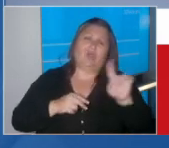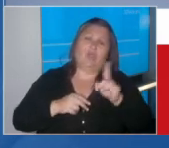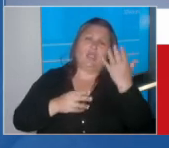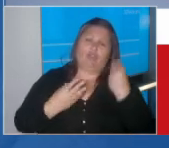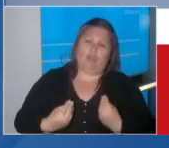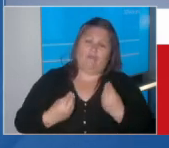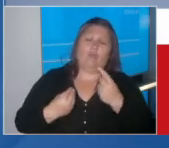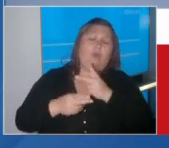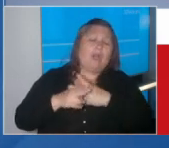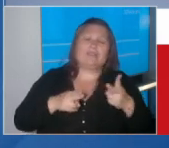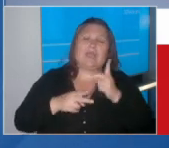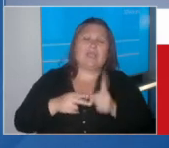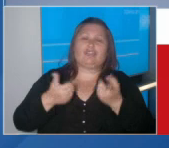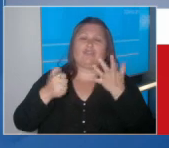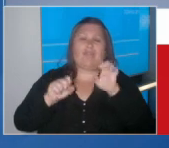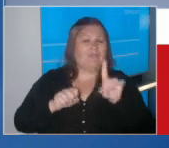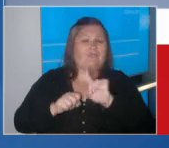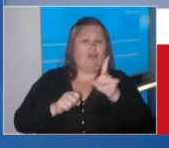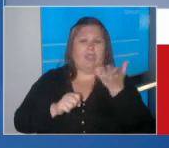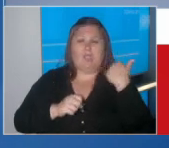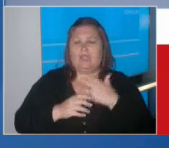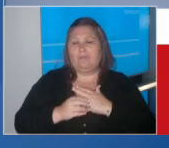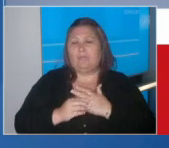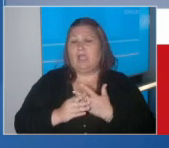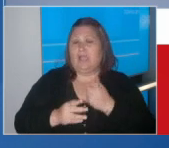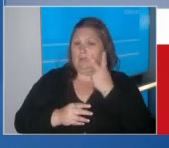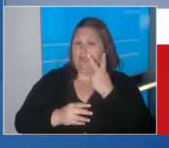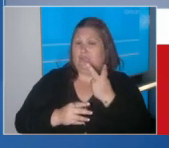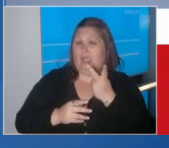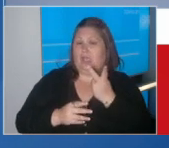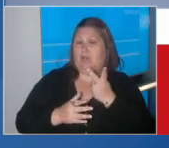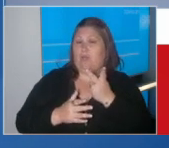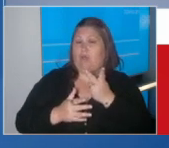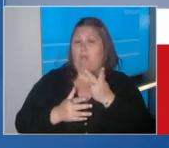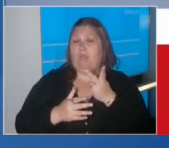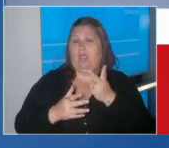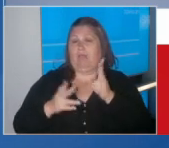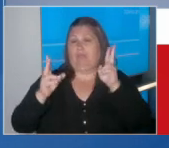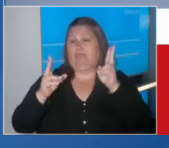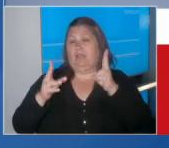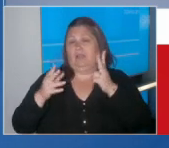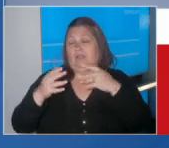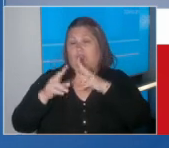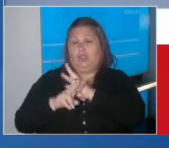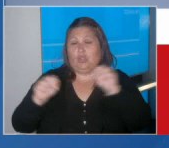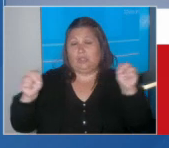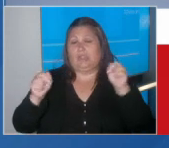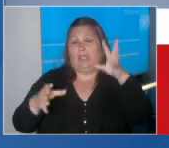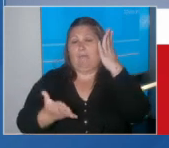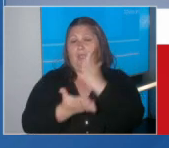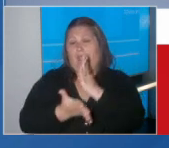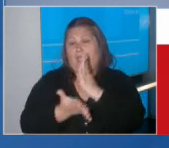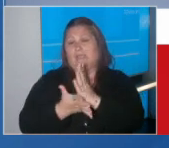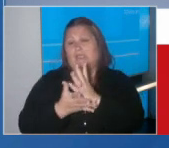מה שלא יהיה לו לפי מה שנאמר. כן, אנחנו רוצים לעבור למה שמסתמן כמוטיב מרכזי במערכת הבחירות הקרובה, כרגע בכל אופן,